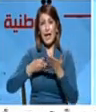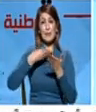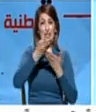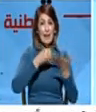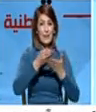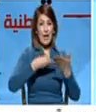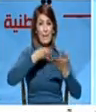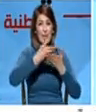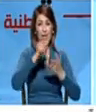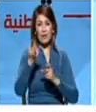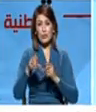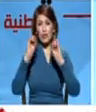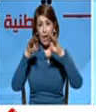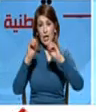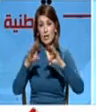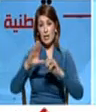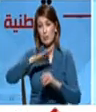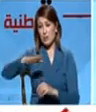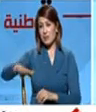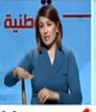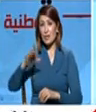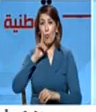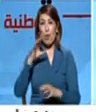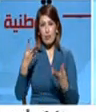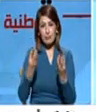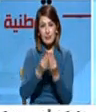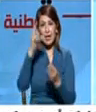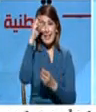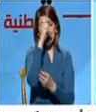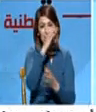يقارب ولد ولا بنت وفيه كيف معناها يلقى صعوبه